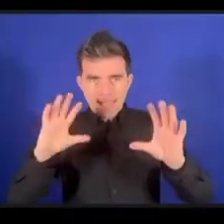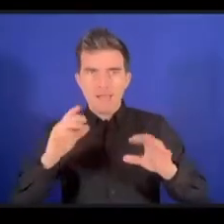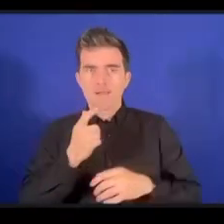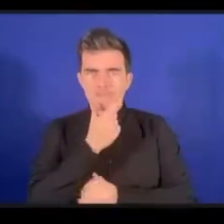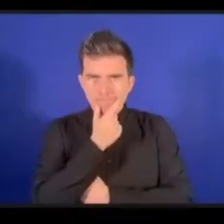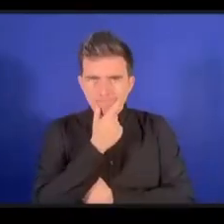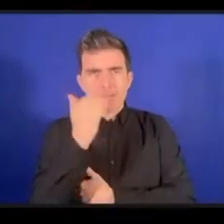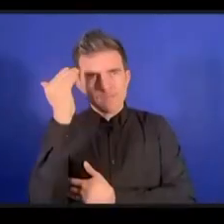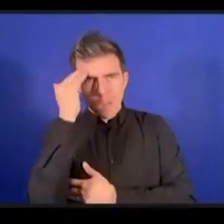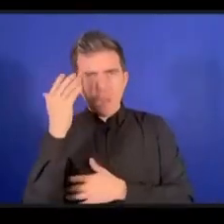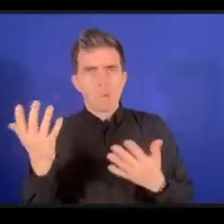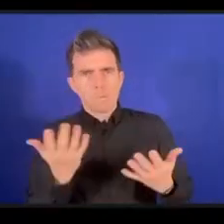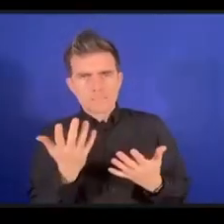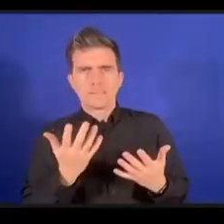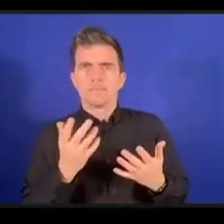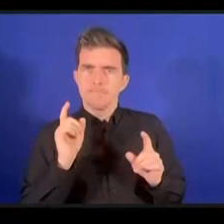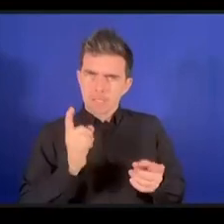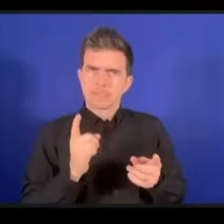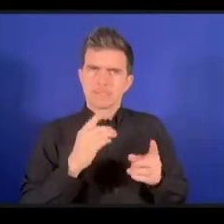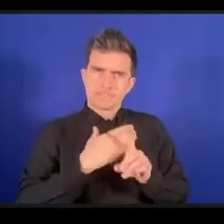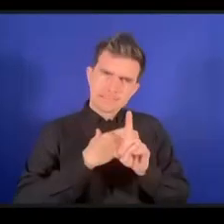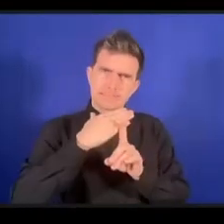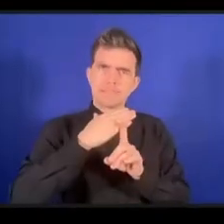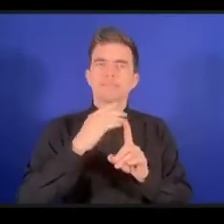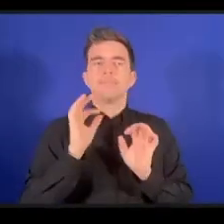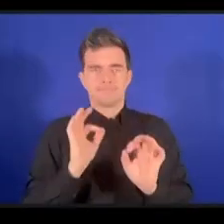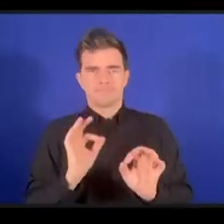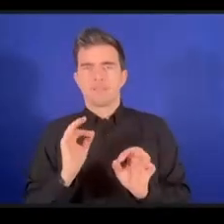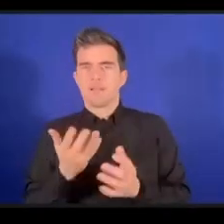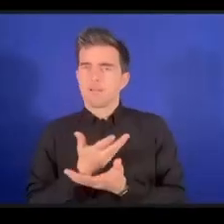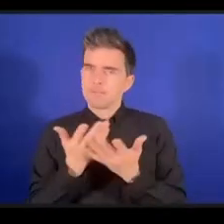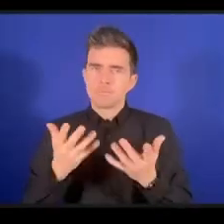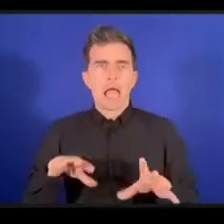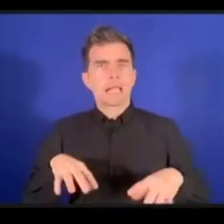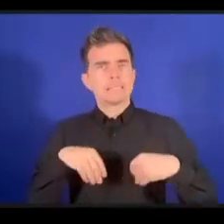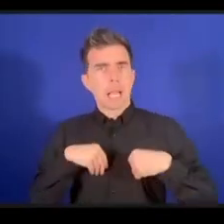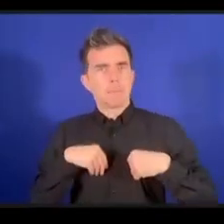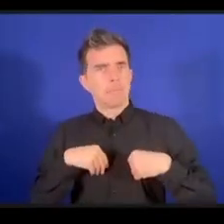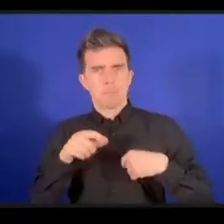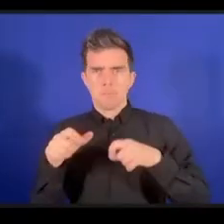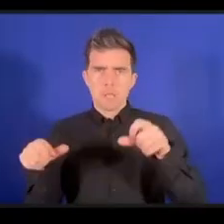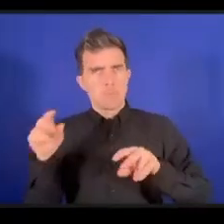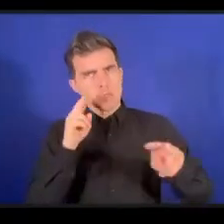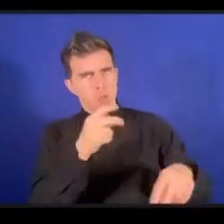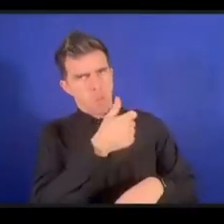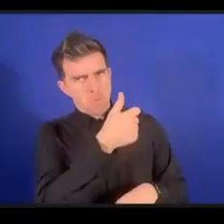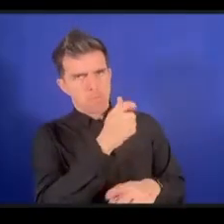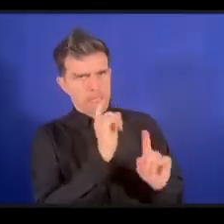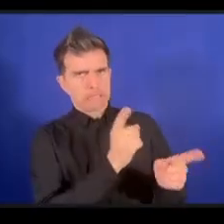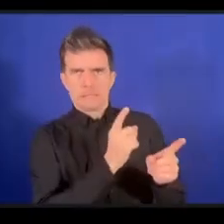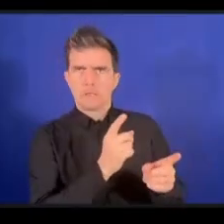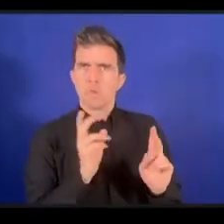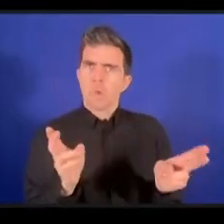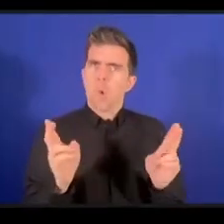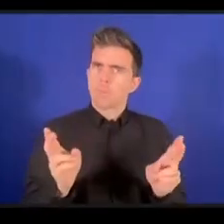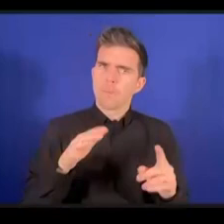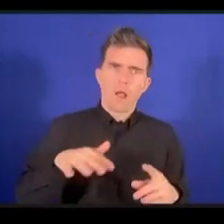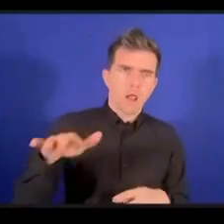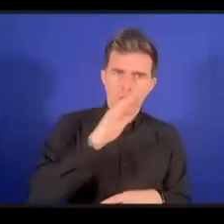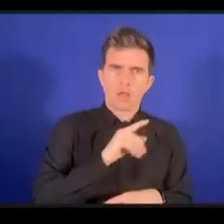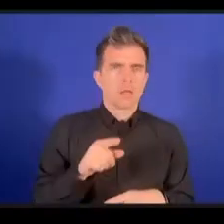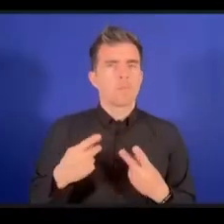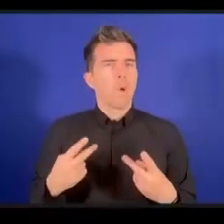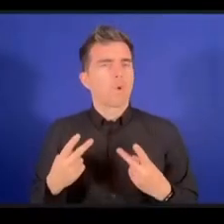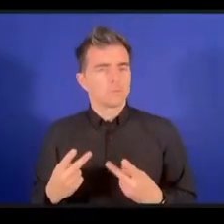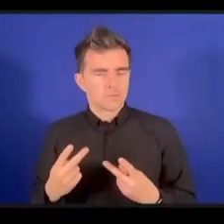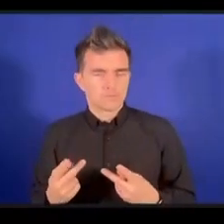受的行为预期，这是一项具有关键意义的工作。在我们促进的良好